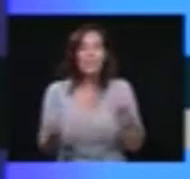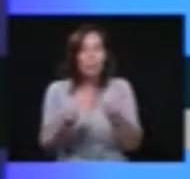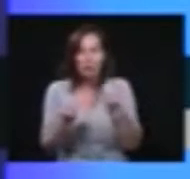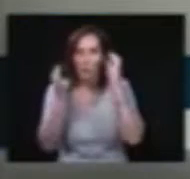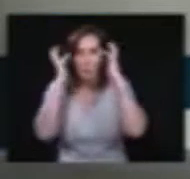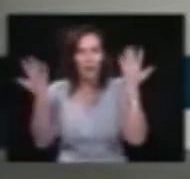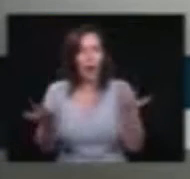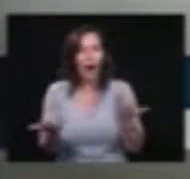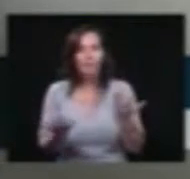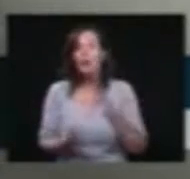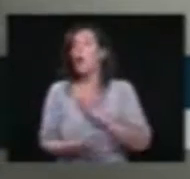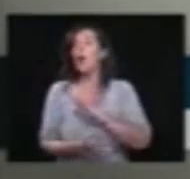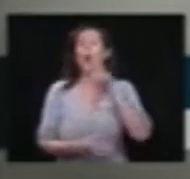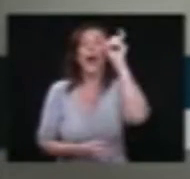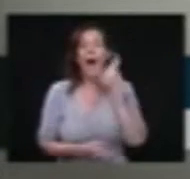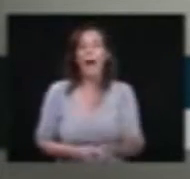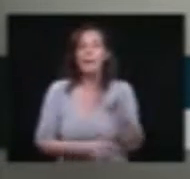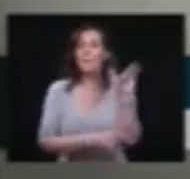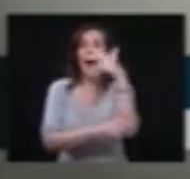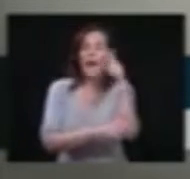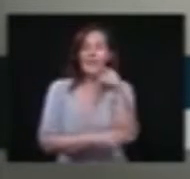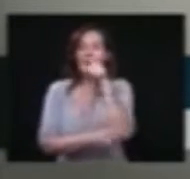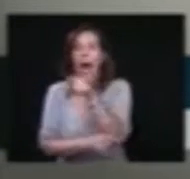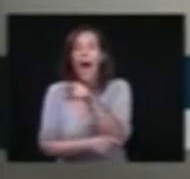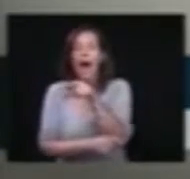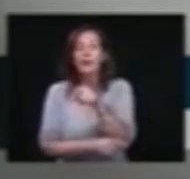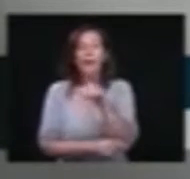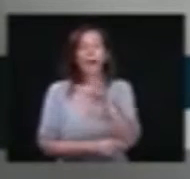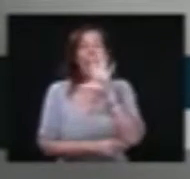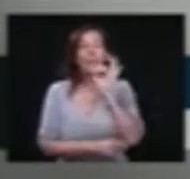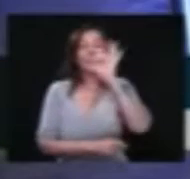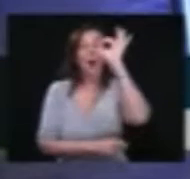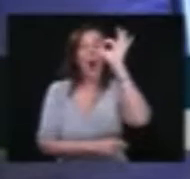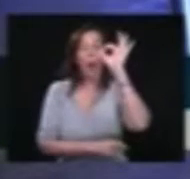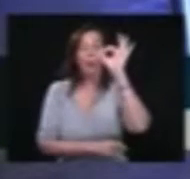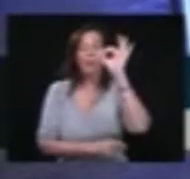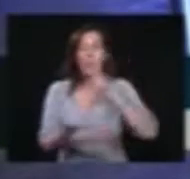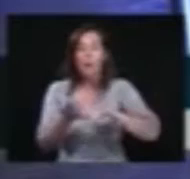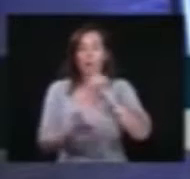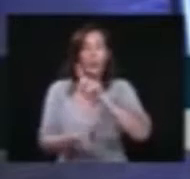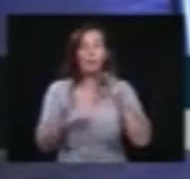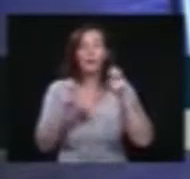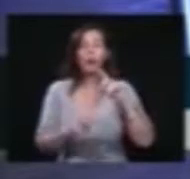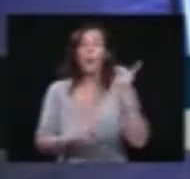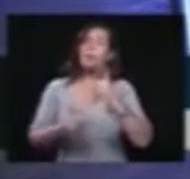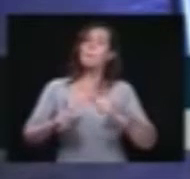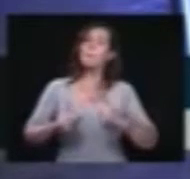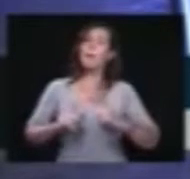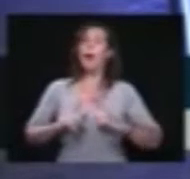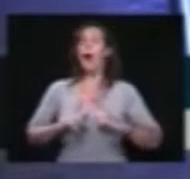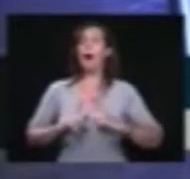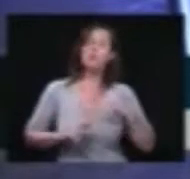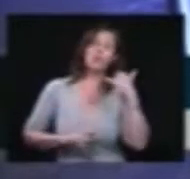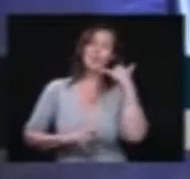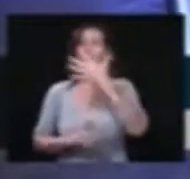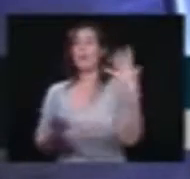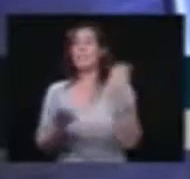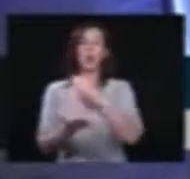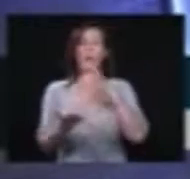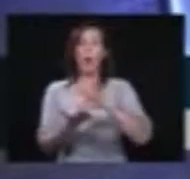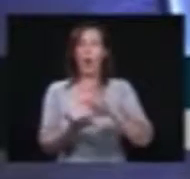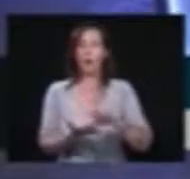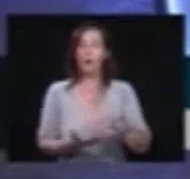מטורף. כל אדם, הצלם פה, את, 50% מהזכויות את לא מנצלת. היום כולם מחכים שאריאלה תתקשר אליי מפעל הפיס